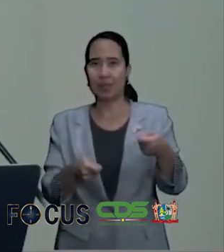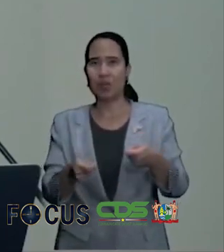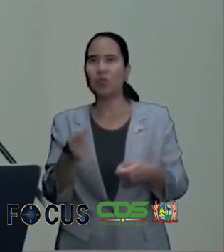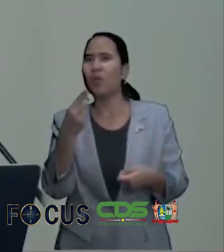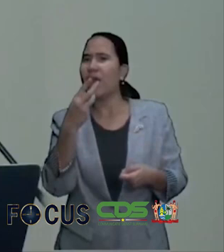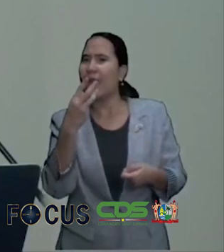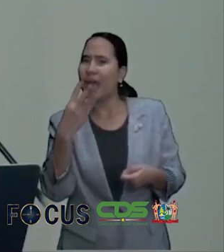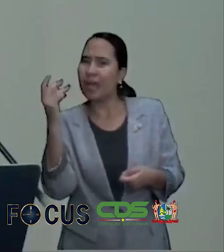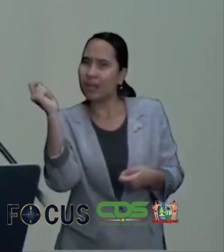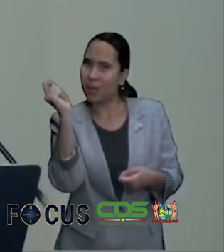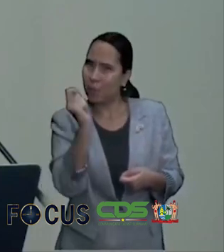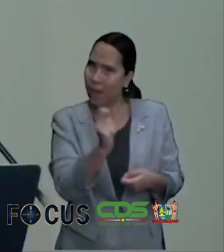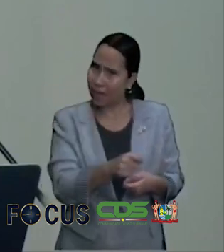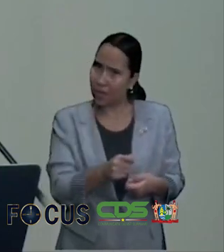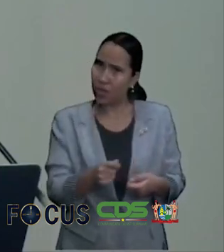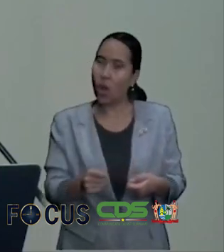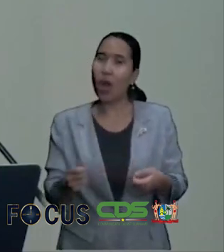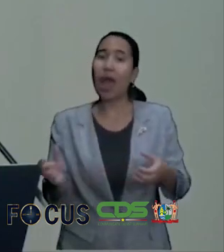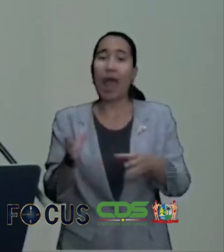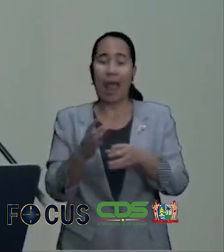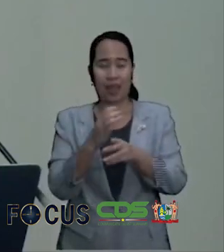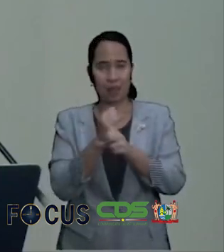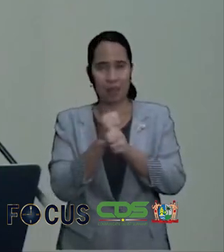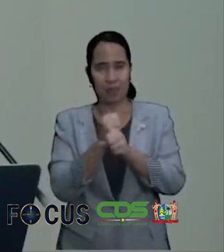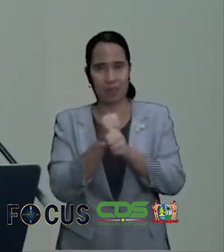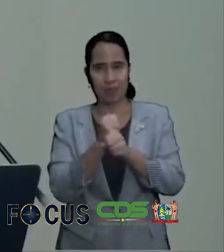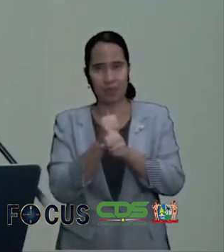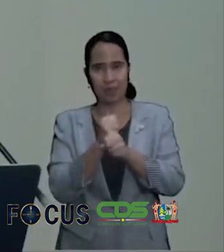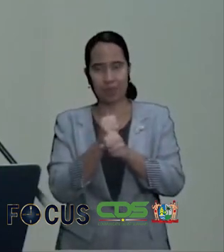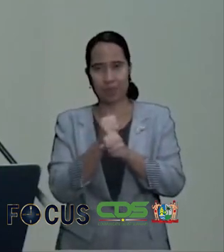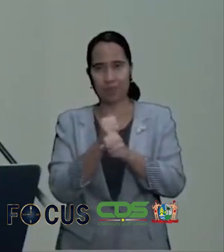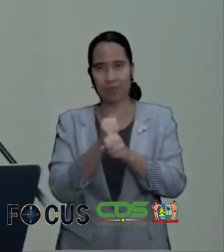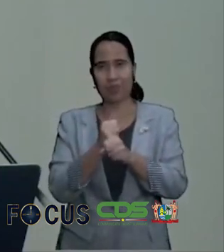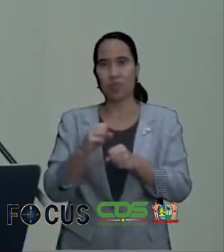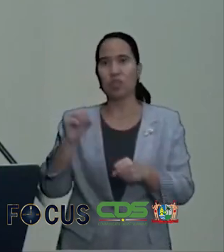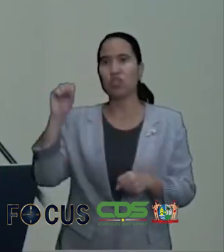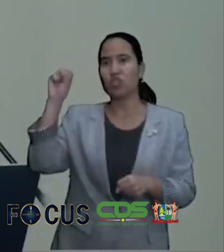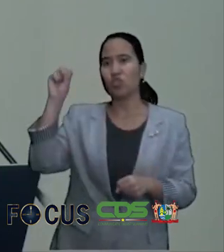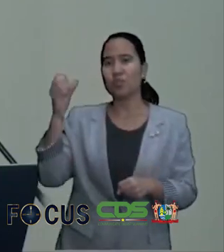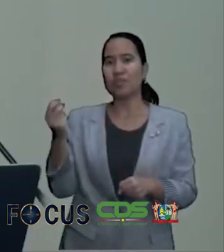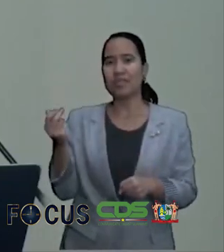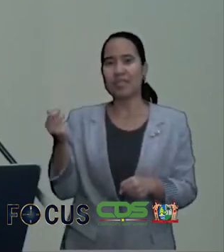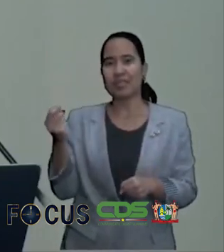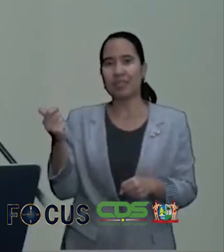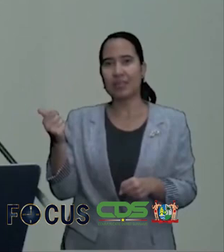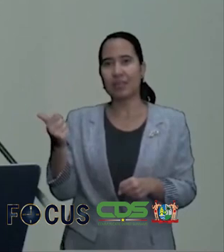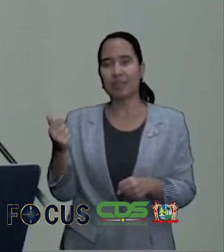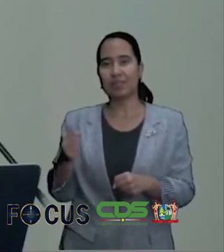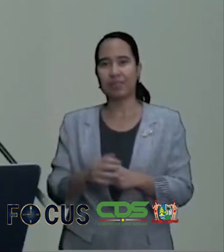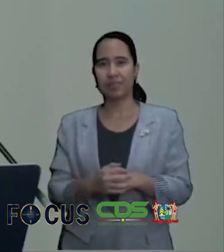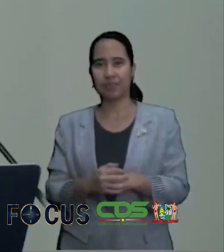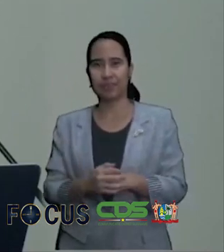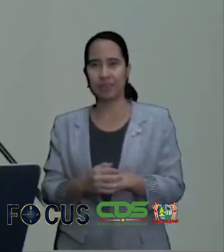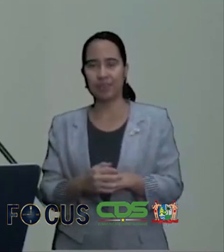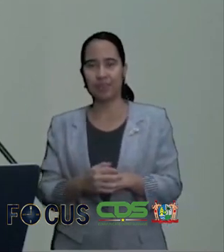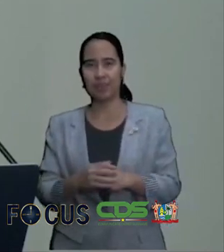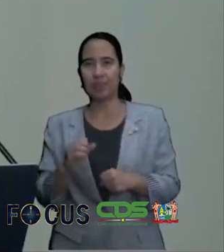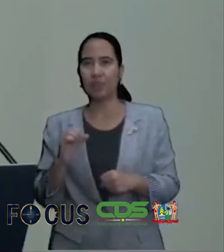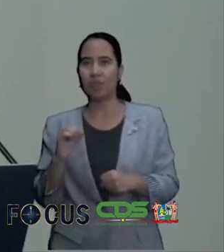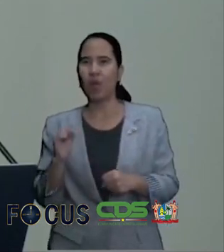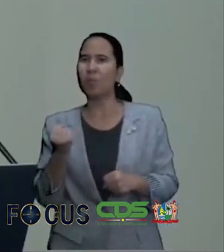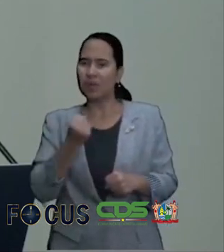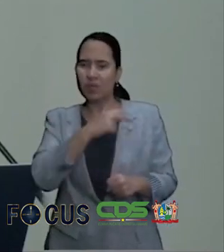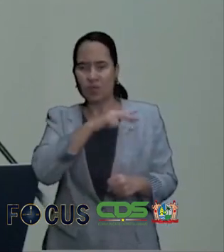enkele maanden nog opvangen. Dit dus met name objectsubsidie en richting subjectsubsidie, omdat wij